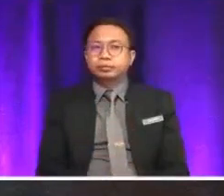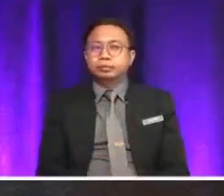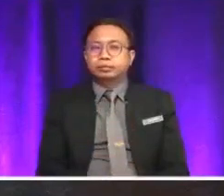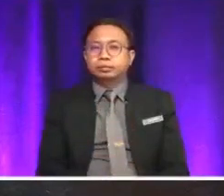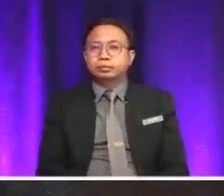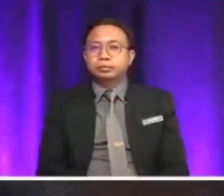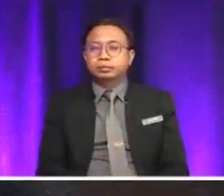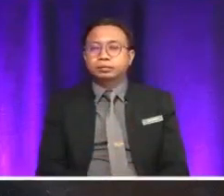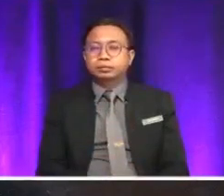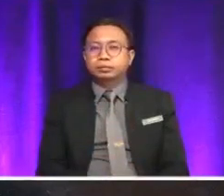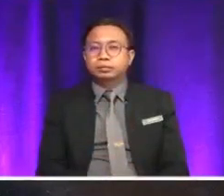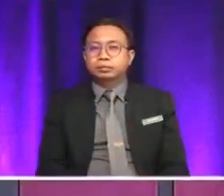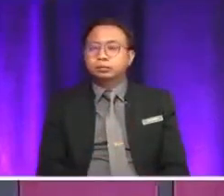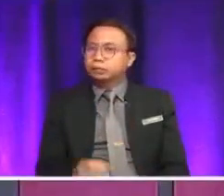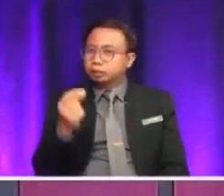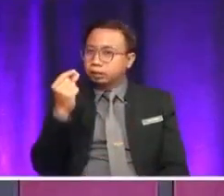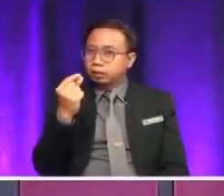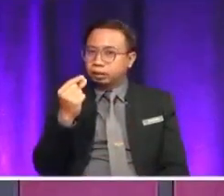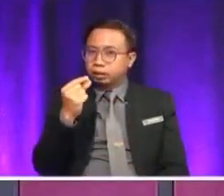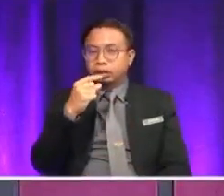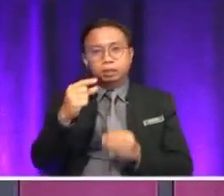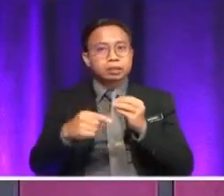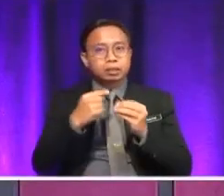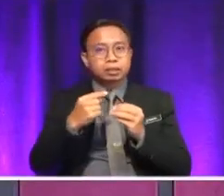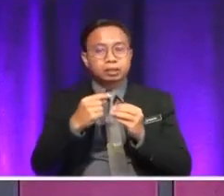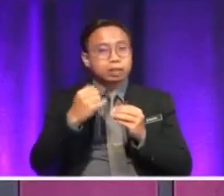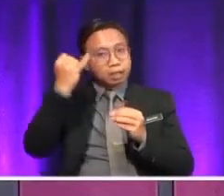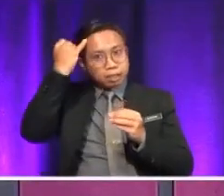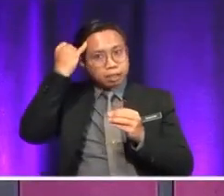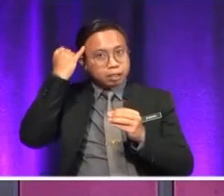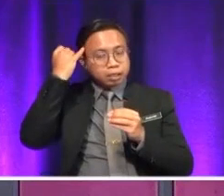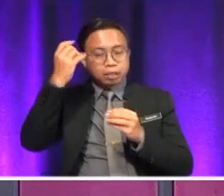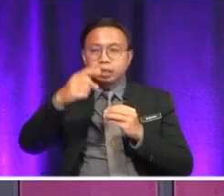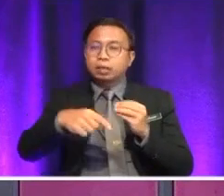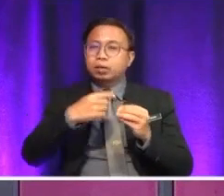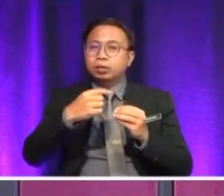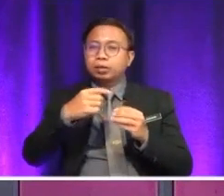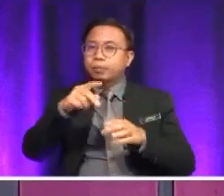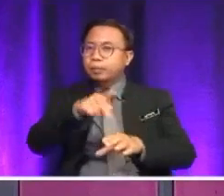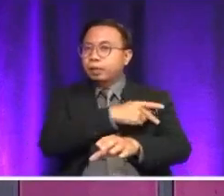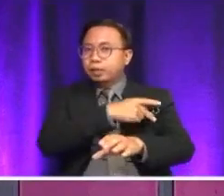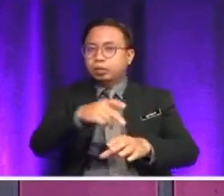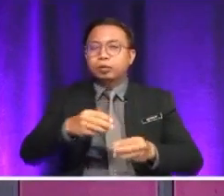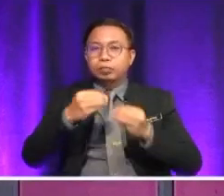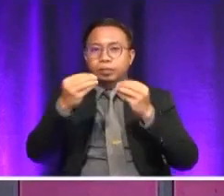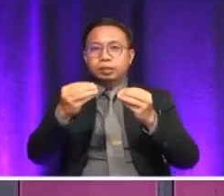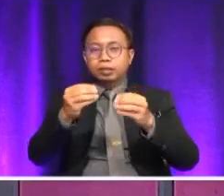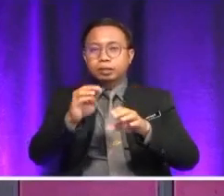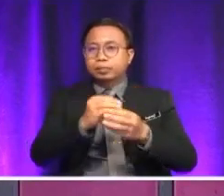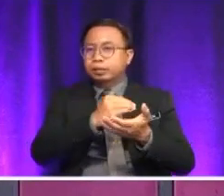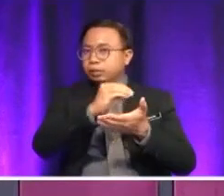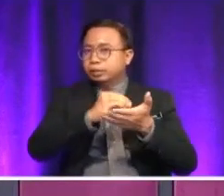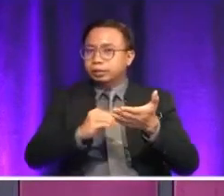kan sedikit mengenai penjanaan idea melalui pantun. Sebenarnya kita boleh bagi mesej banyak kesedaran. Ya.